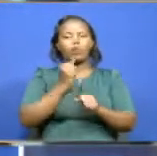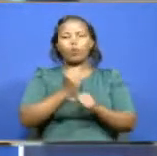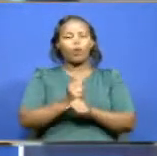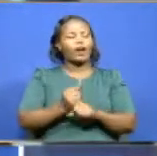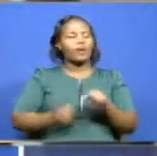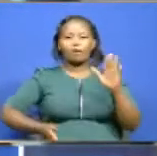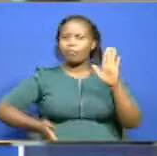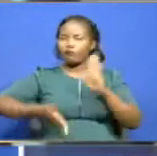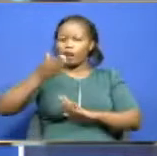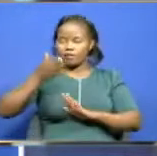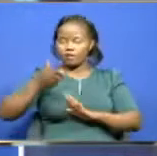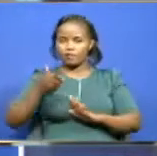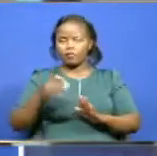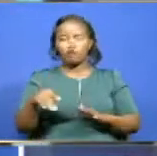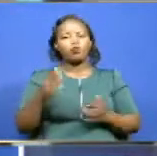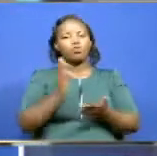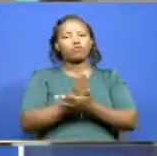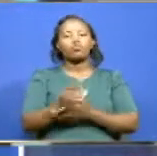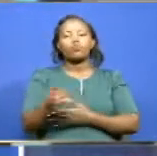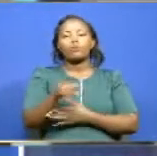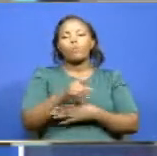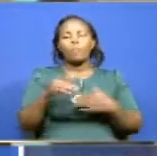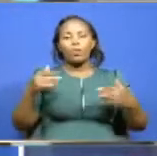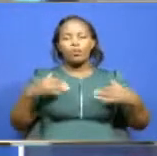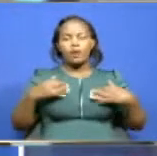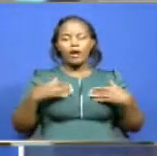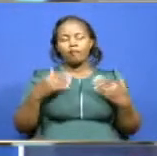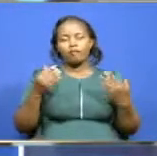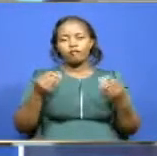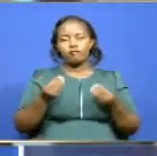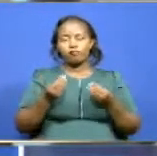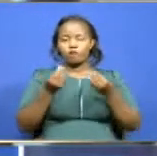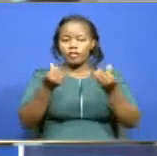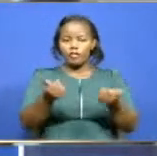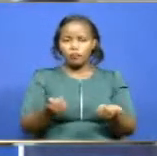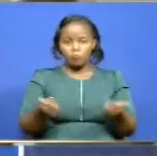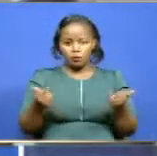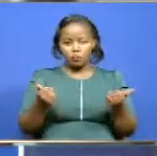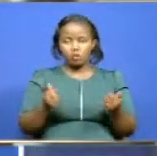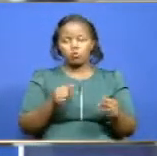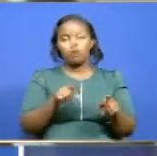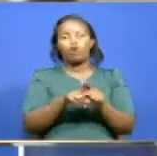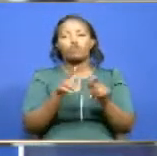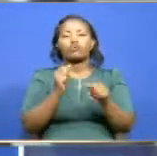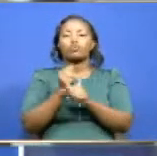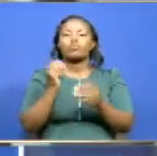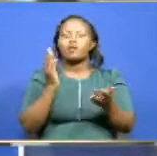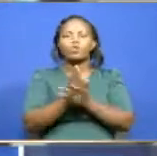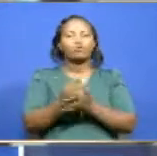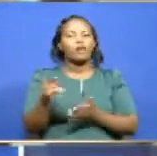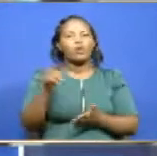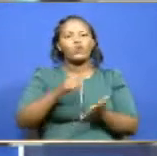tunaona, tumepata majibu ama tuone kama